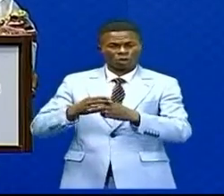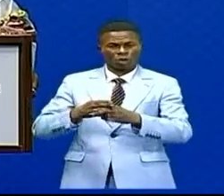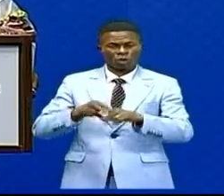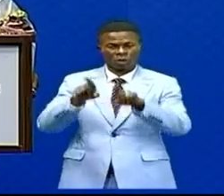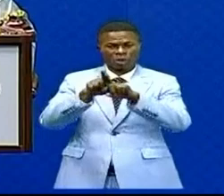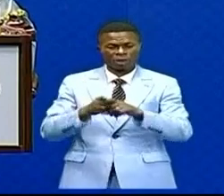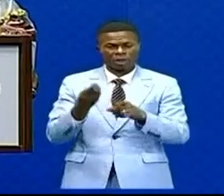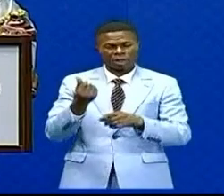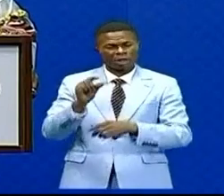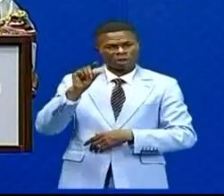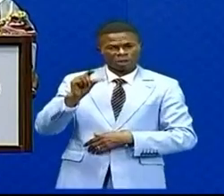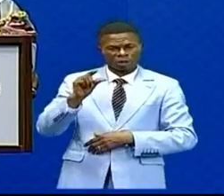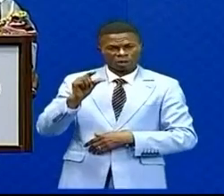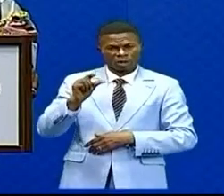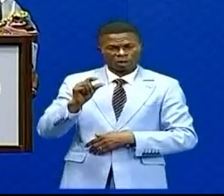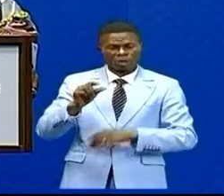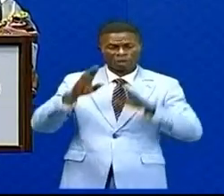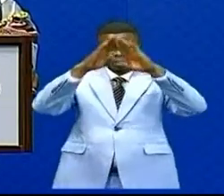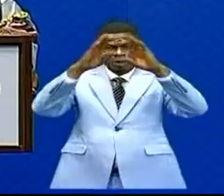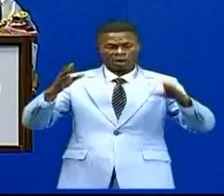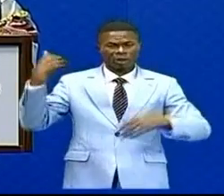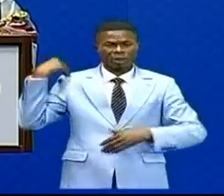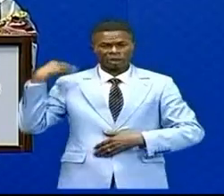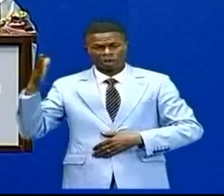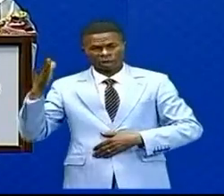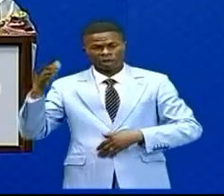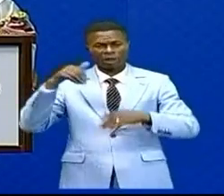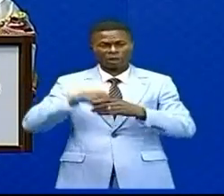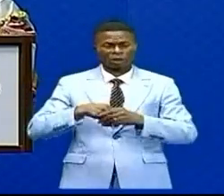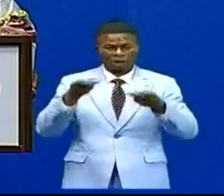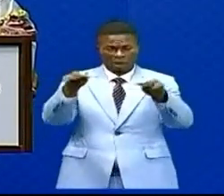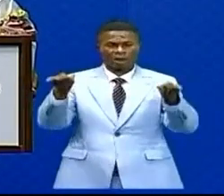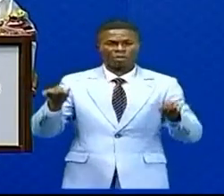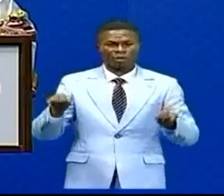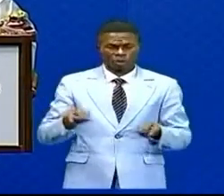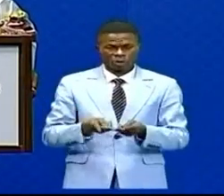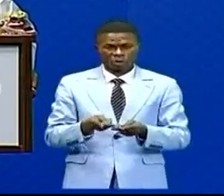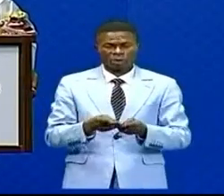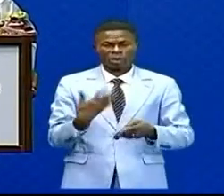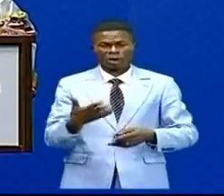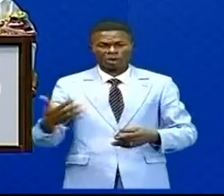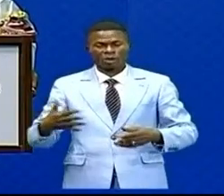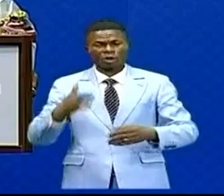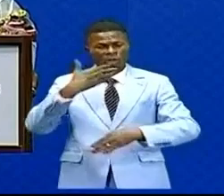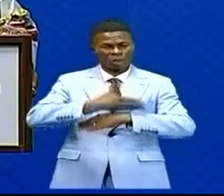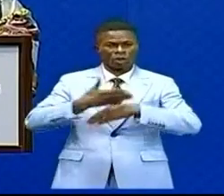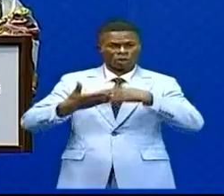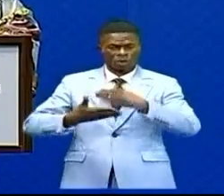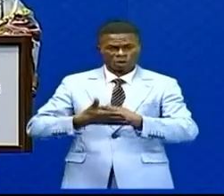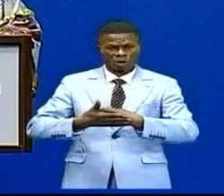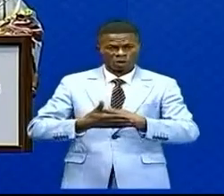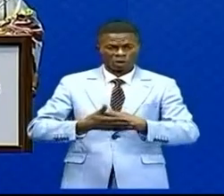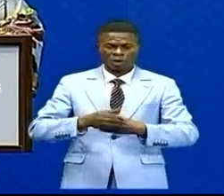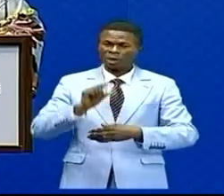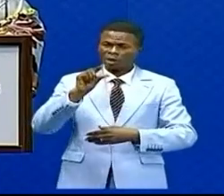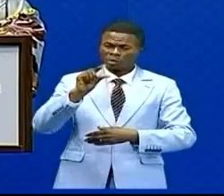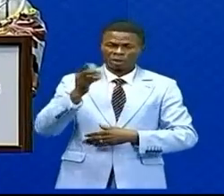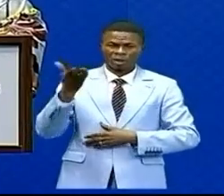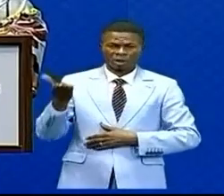coût des édifices publics dans des zones où les matériaux de construction sont peu